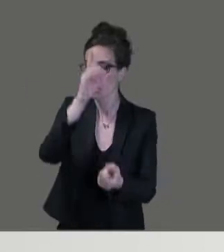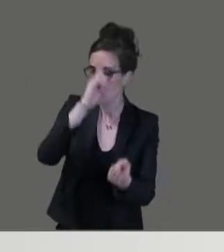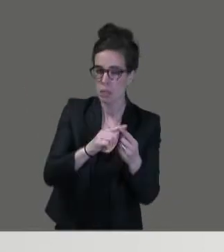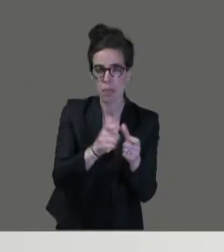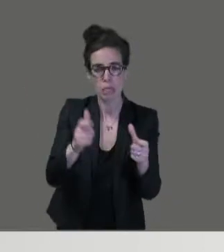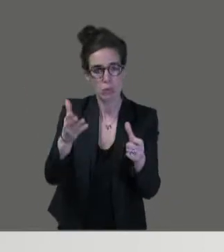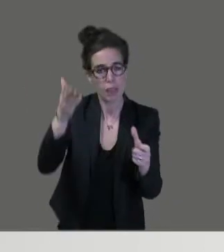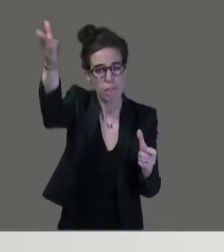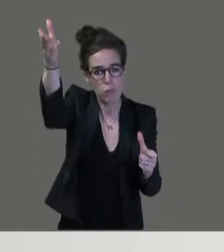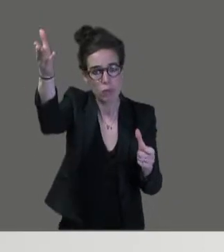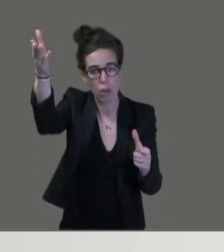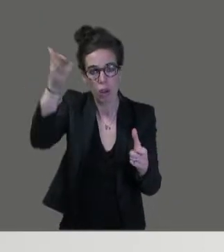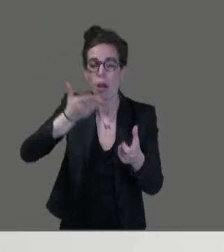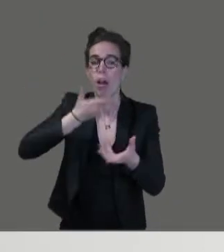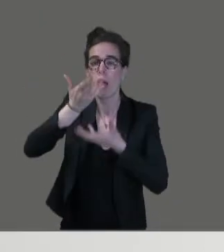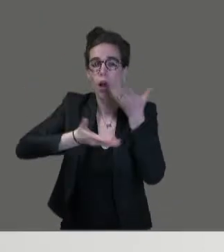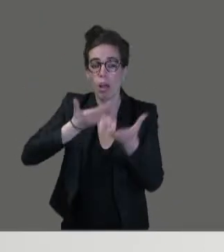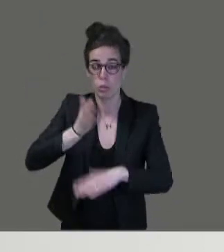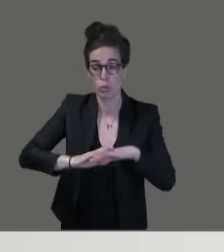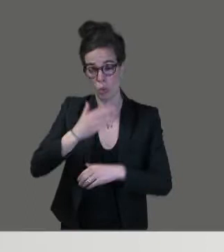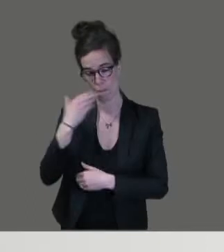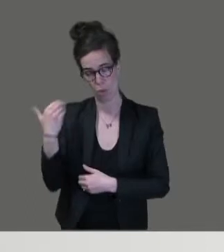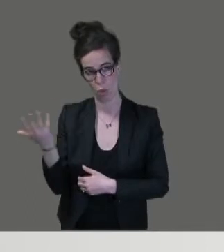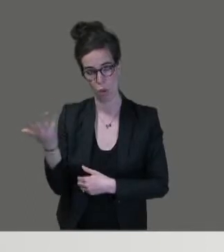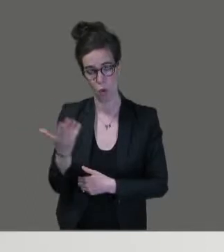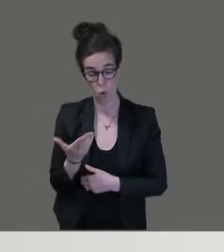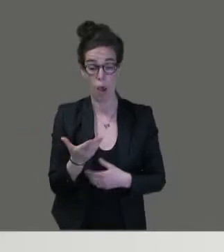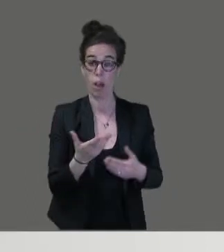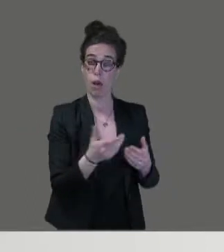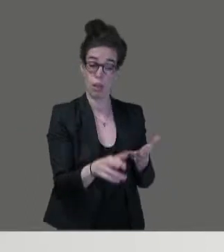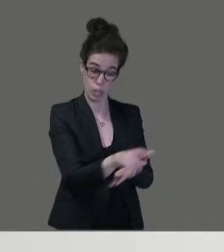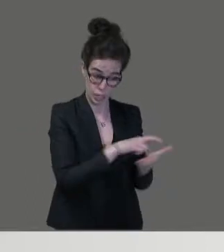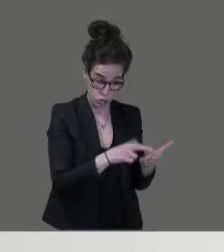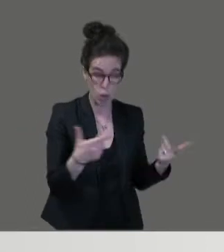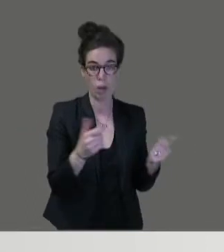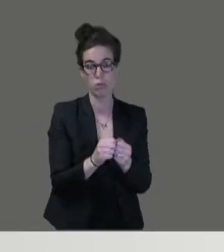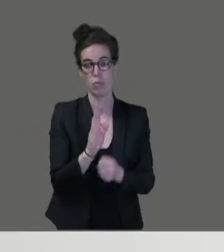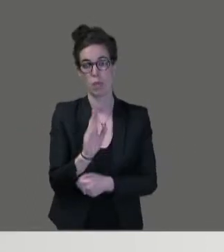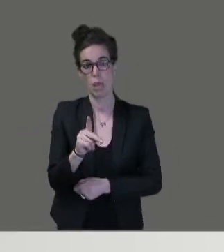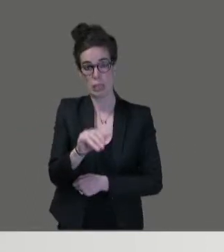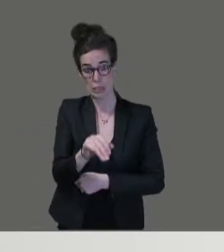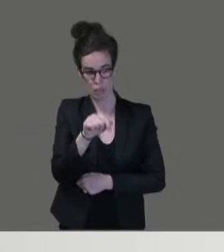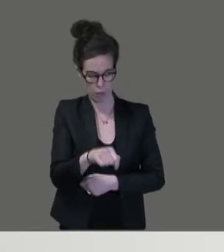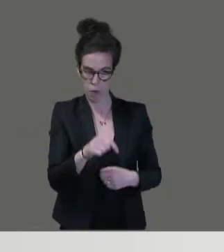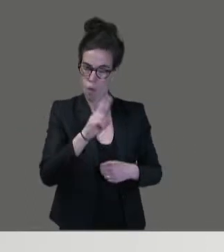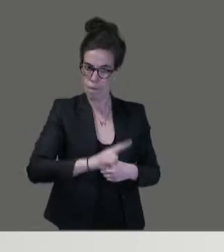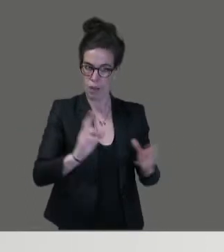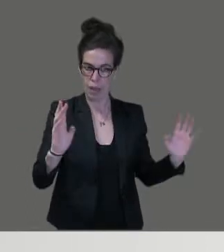les services de la région, en partenariat avec BPI, mènent cette analyse pour une vraie stratégie